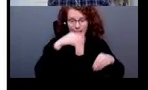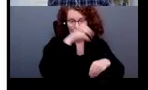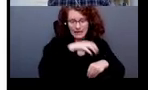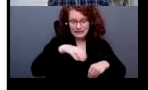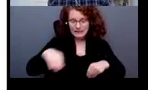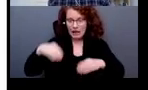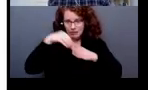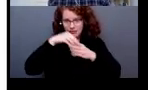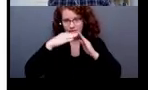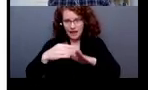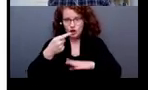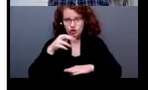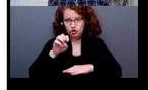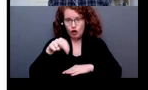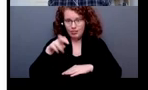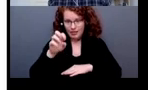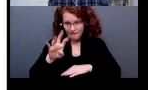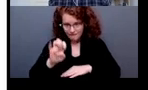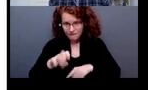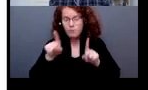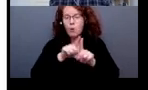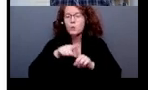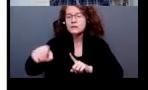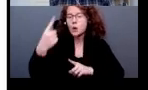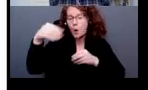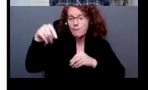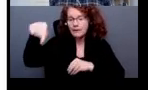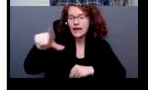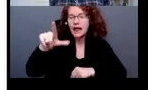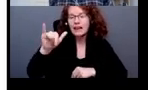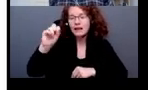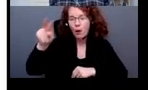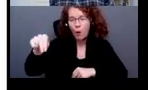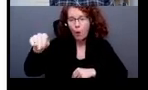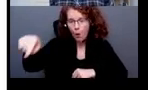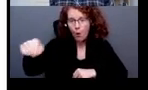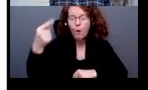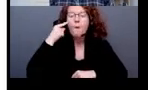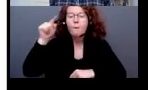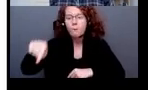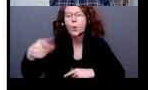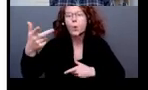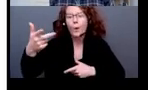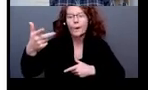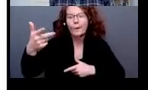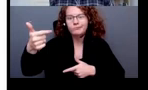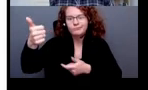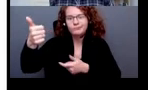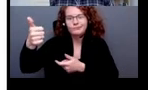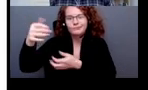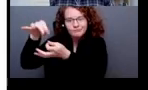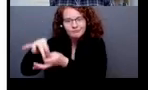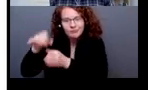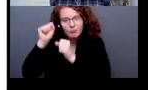enfin, uniquement, principalement pour les professionnels, mais aussi les gens du quartier, dans le quartier de Lyon qui était concerné, mais qui